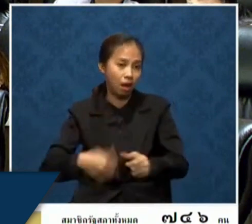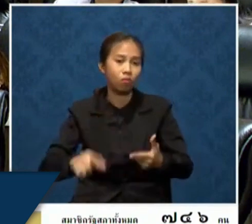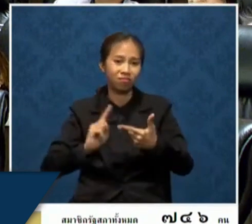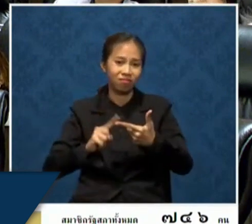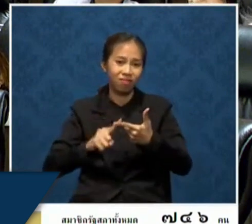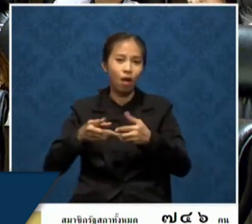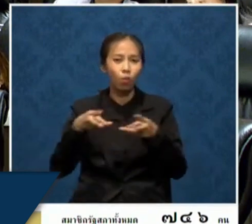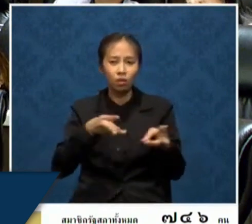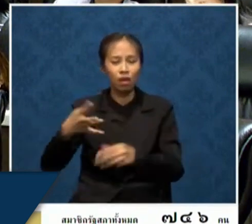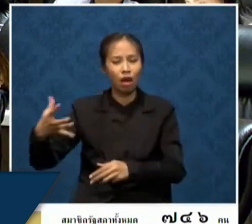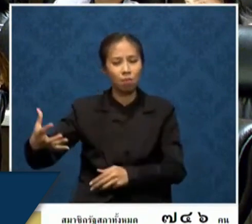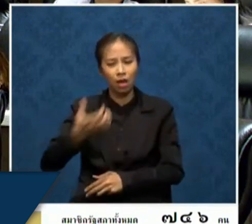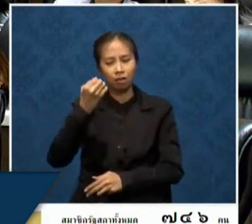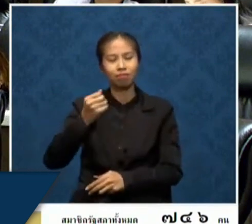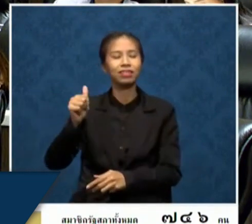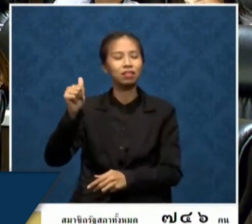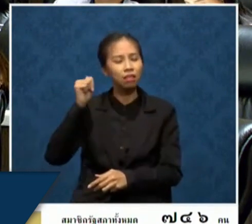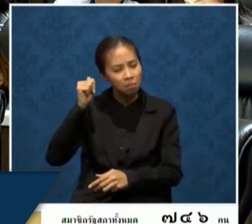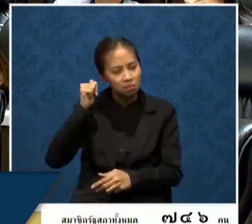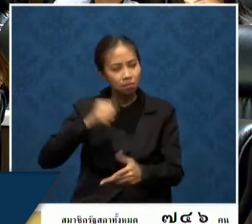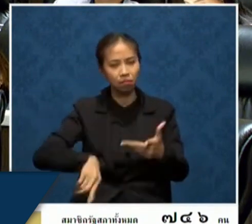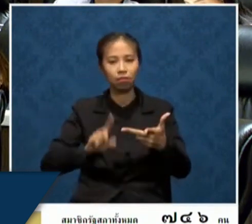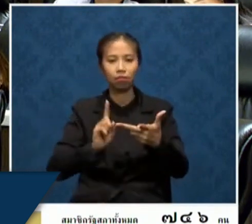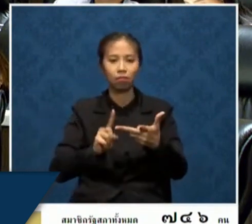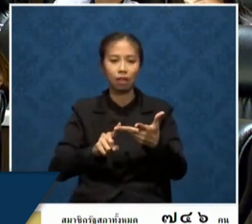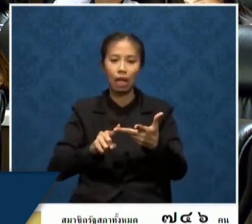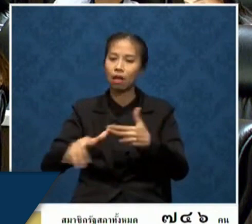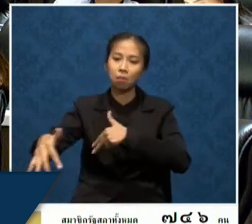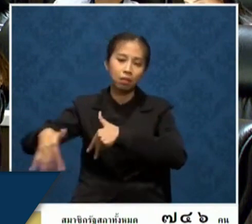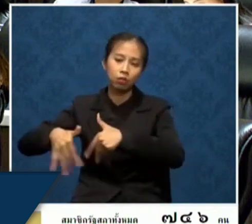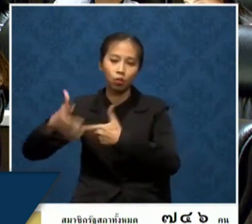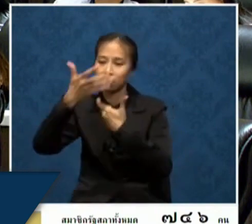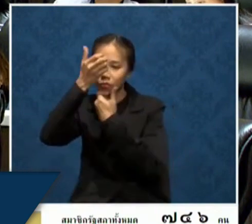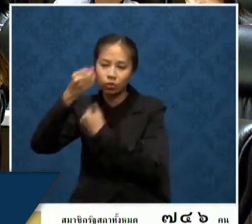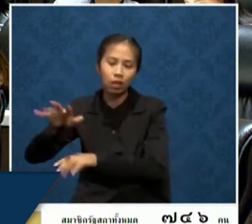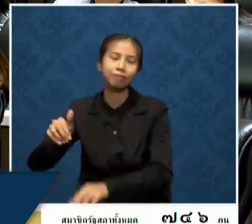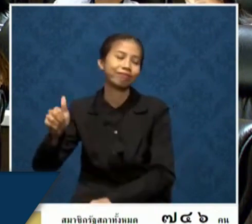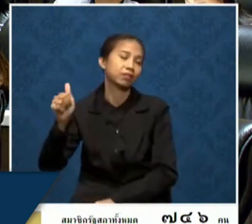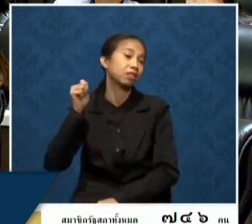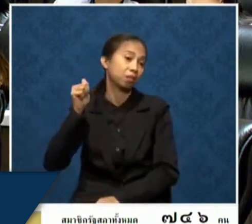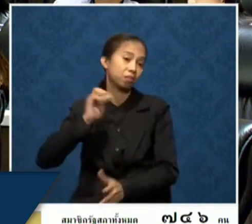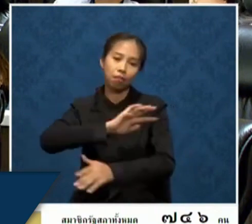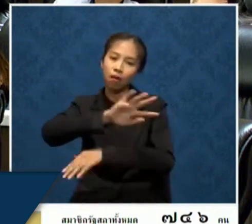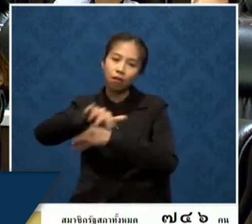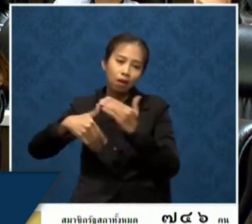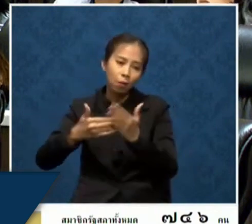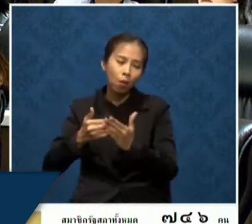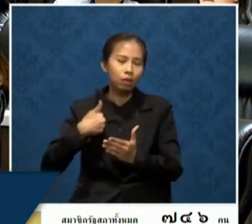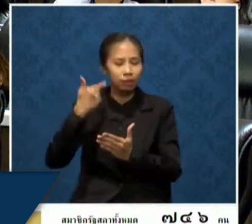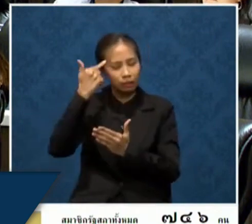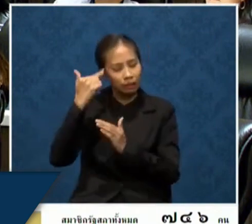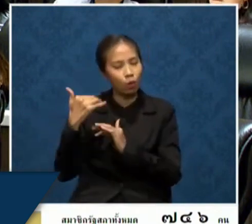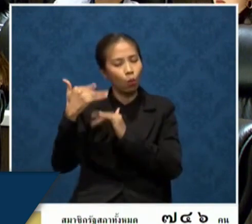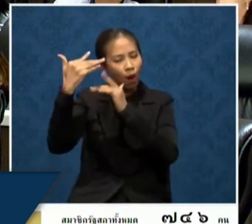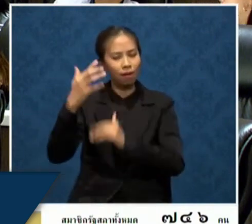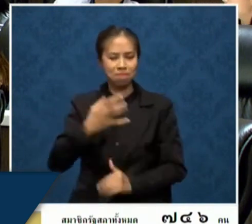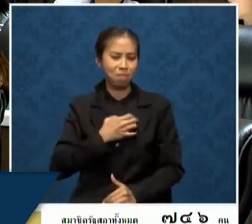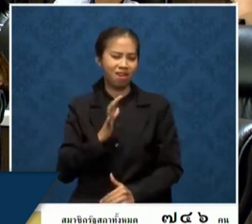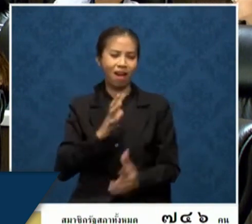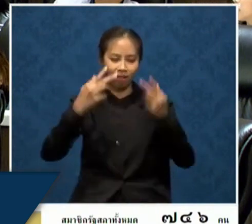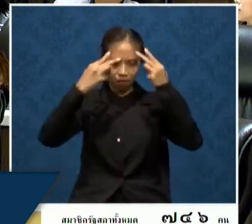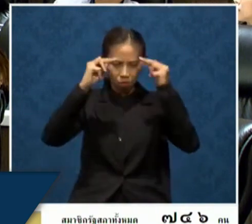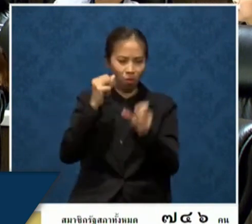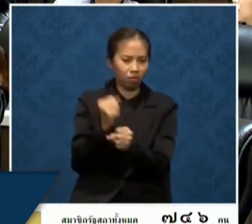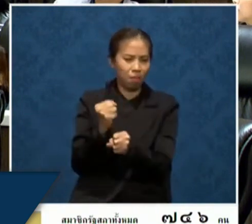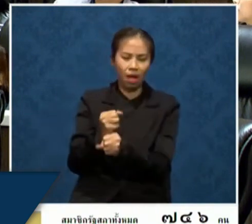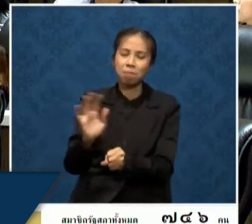บเดิมและ3ท่านกำลังต่อยอดการไม่เห็นหัวประชาชนแบบเดิมทั้งหมดนี้ผมได้แต่หวังว่าท่านนายกจะไม่เป็นแบบนั้นครับท่